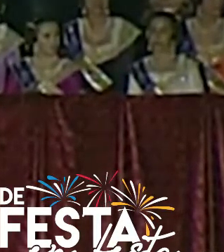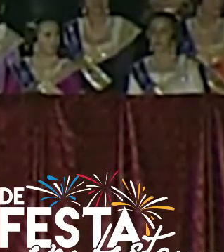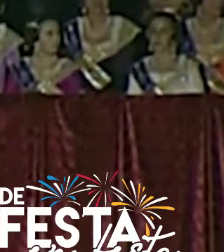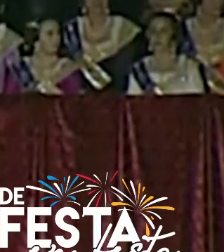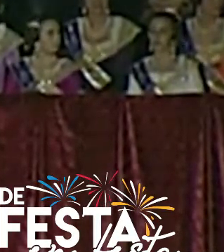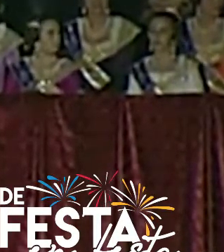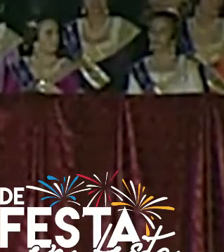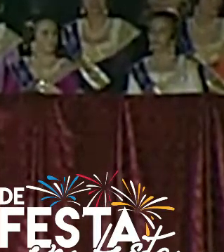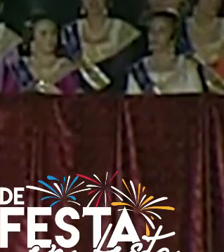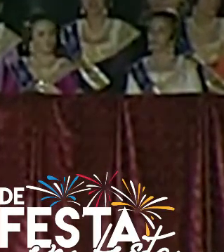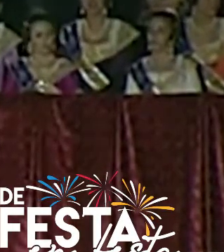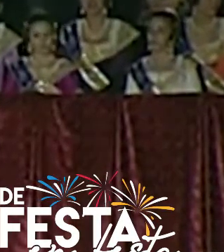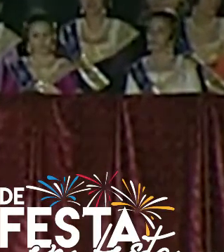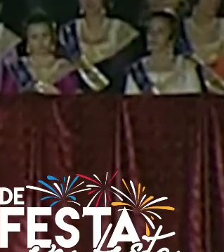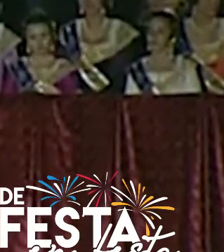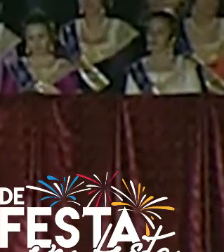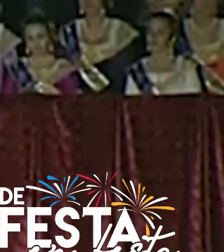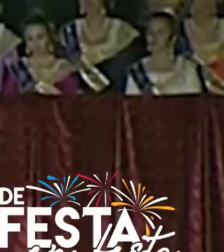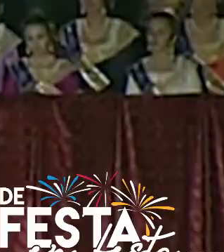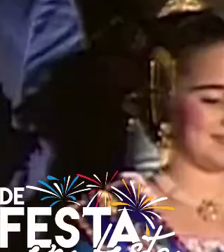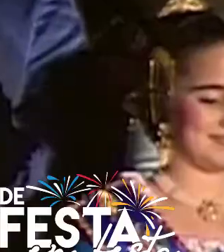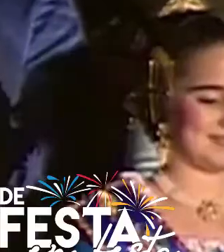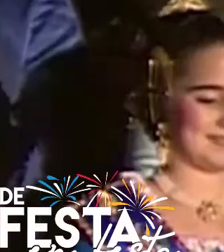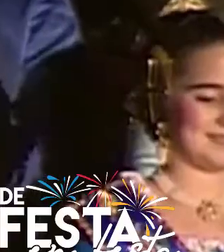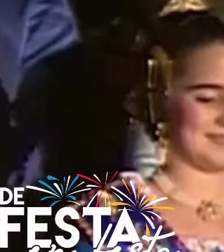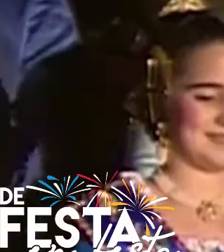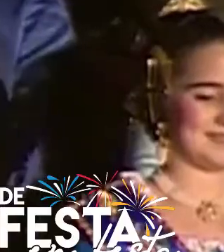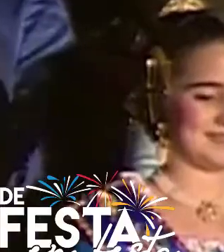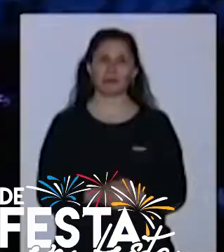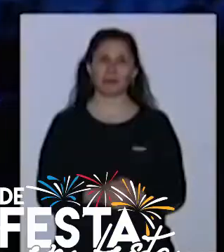rialles per tot arreu.